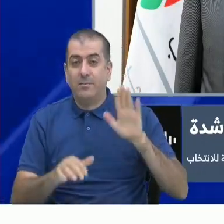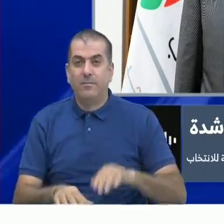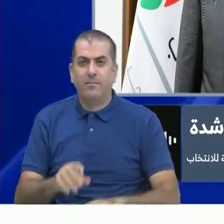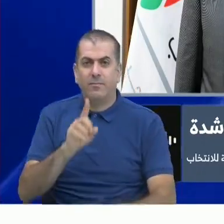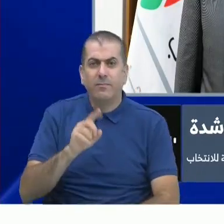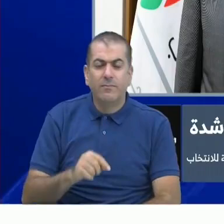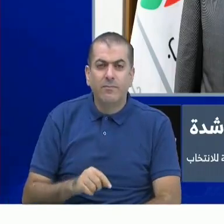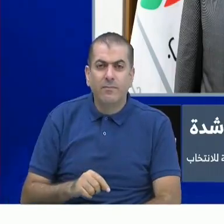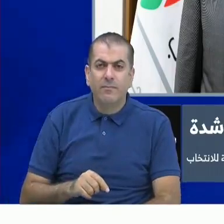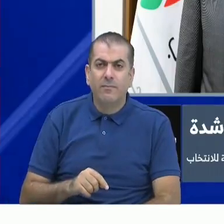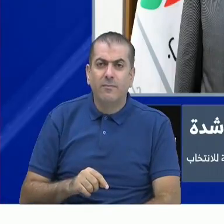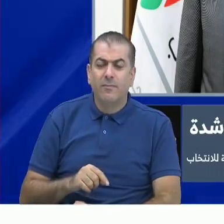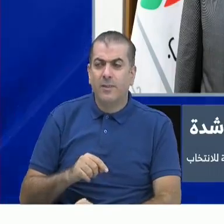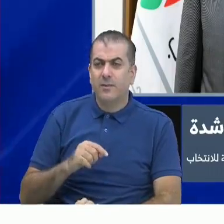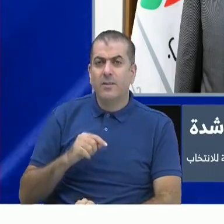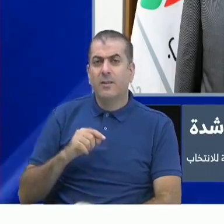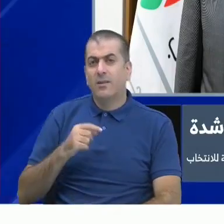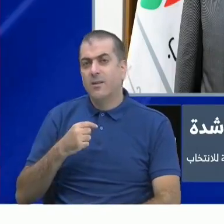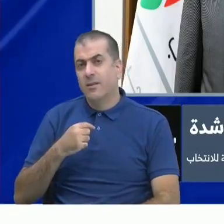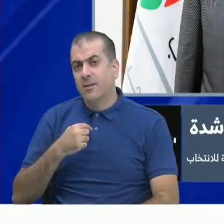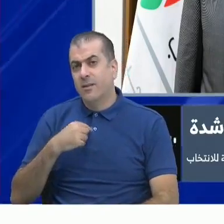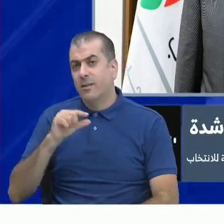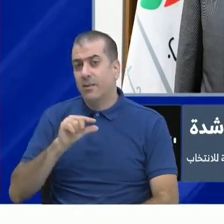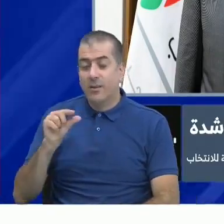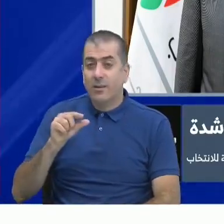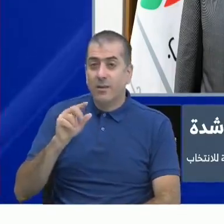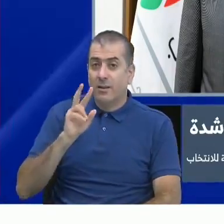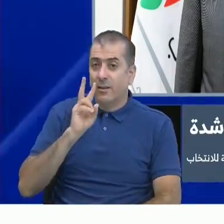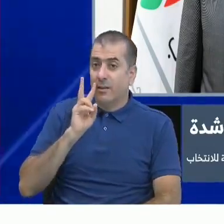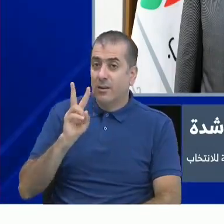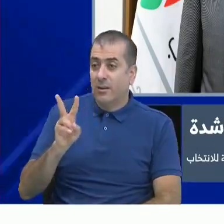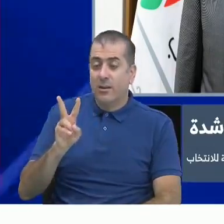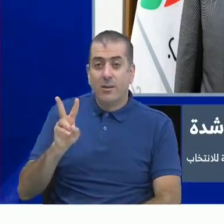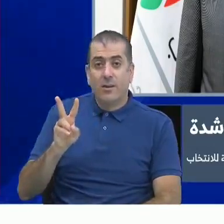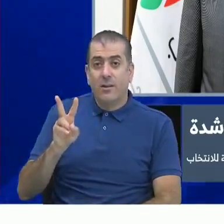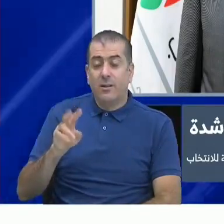لسنا جهة ذات صلاحية فيما يتعلق ب